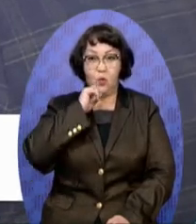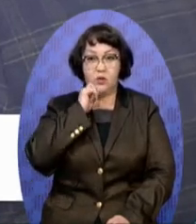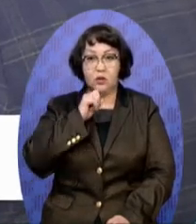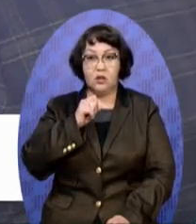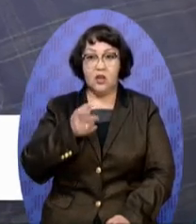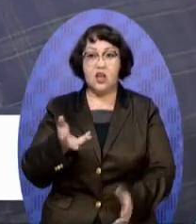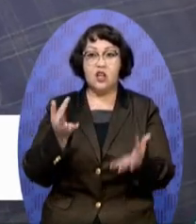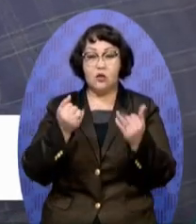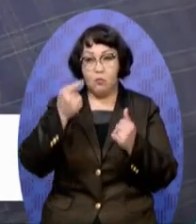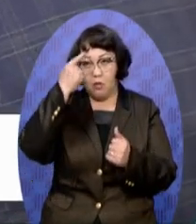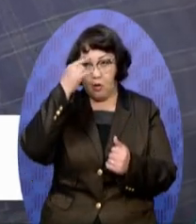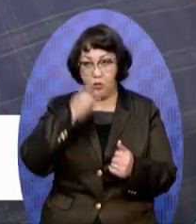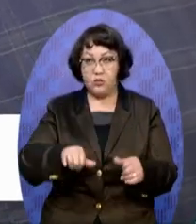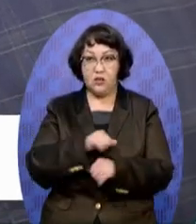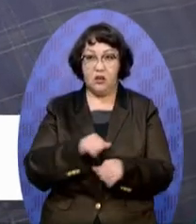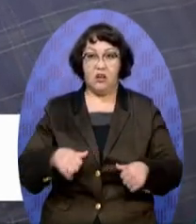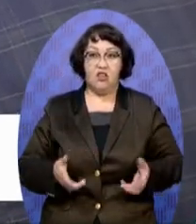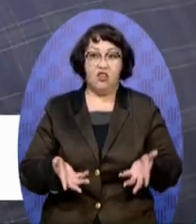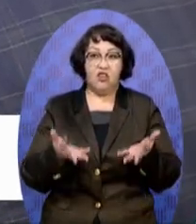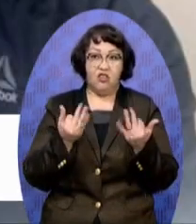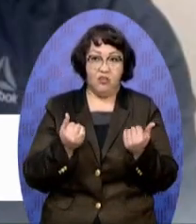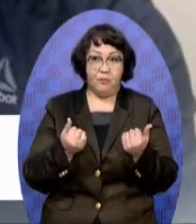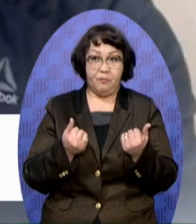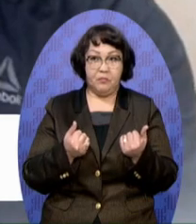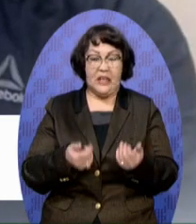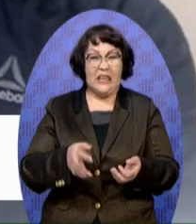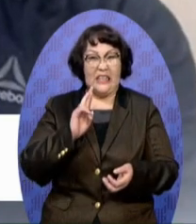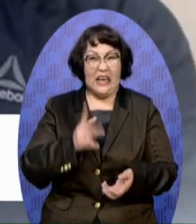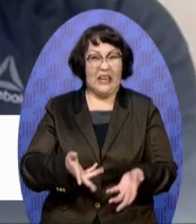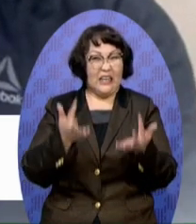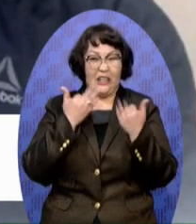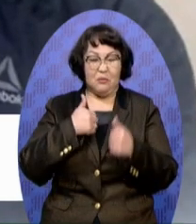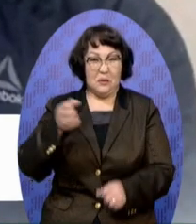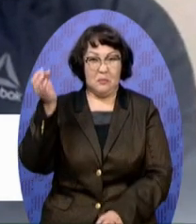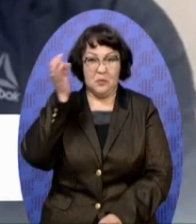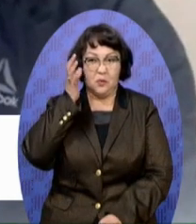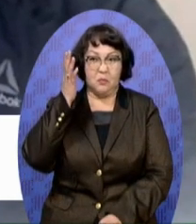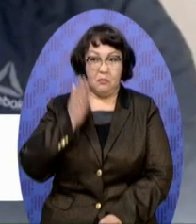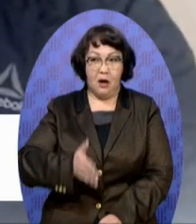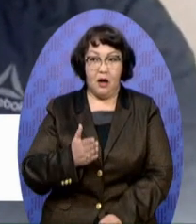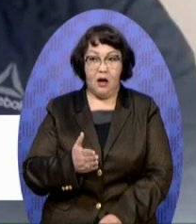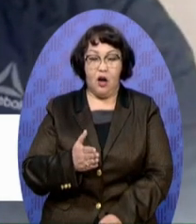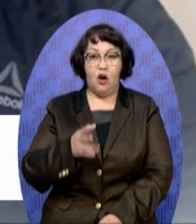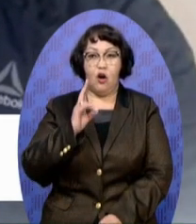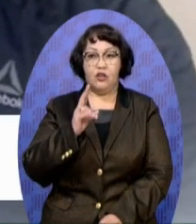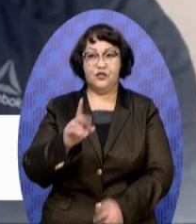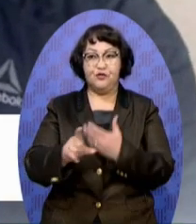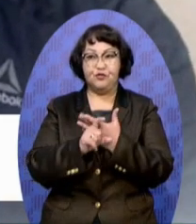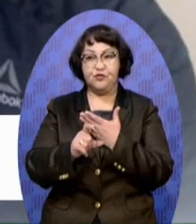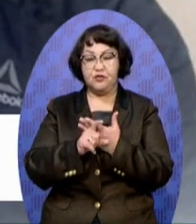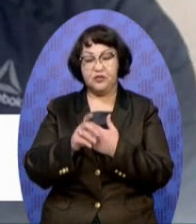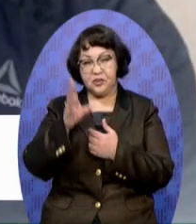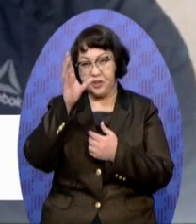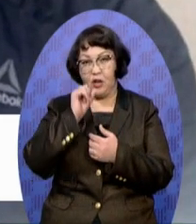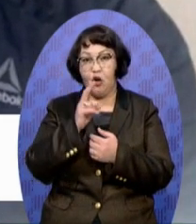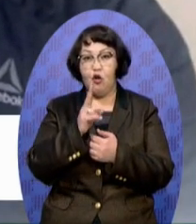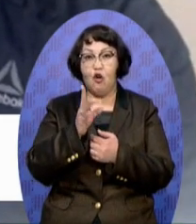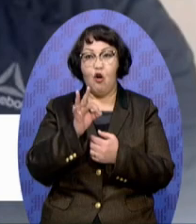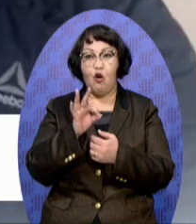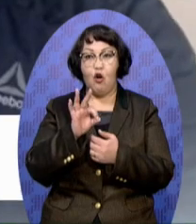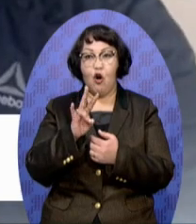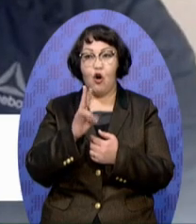Монгол иргэд байсан байна. За, яг хичнээн нь бол сайн мэдгүй. Гэхдээ бол тэр консулын газар очиод очилж явахт бол